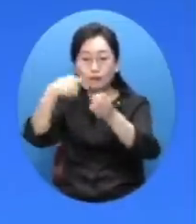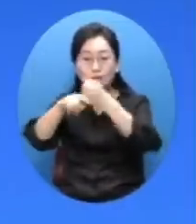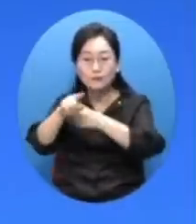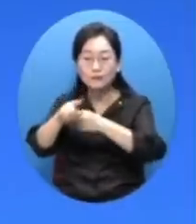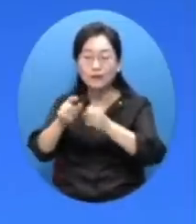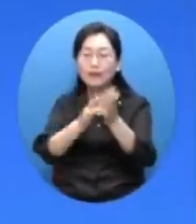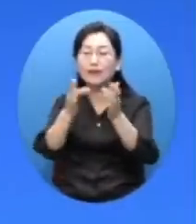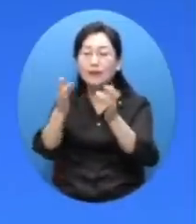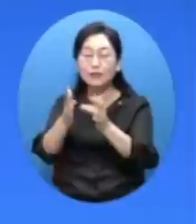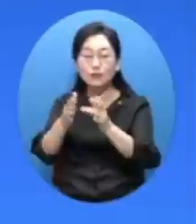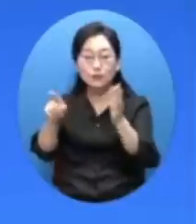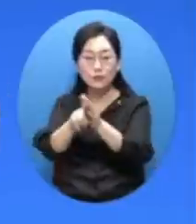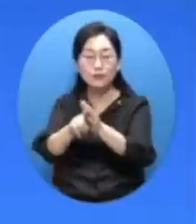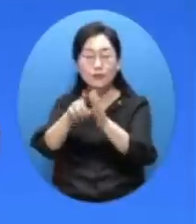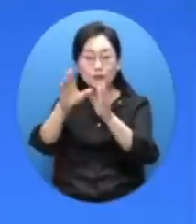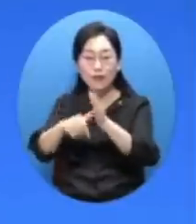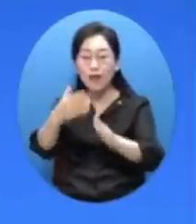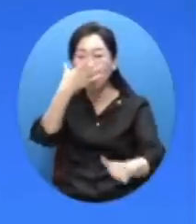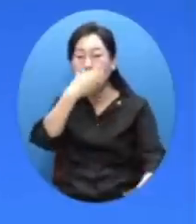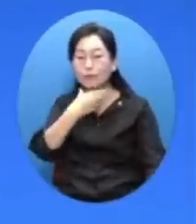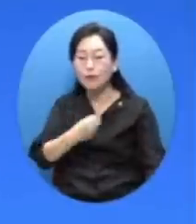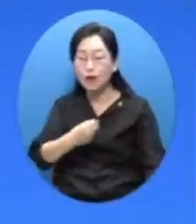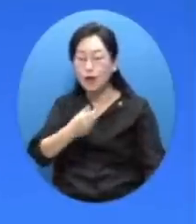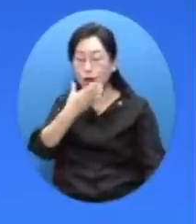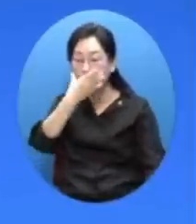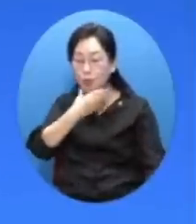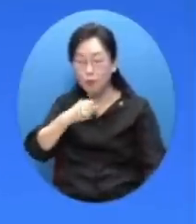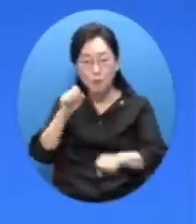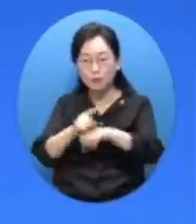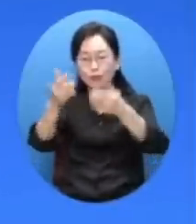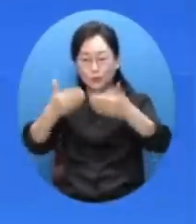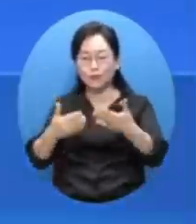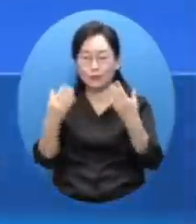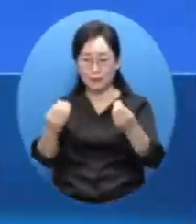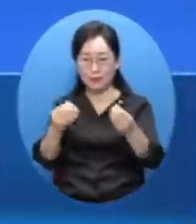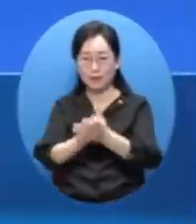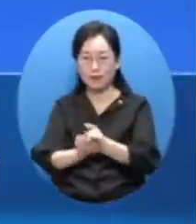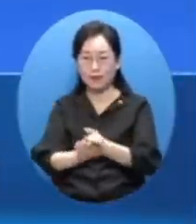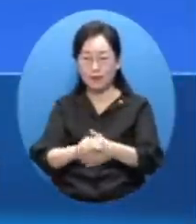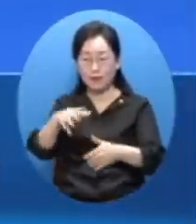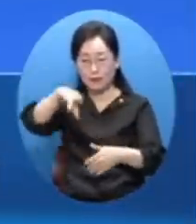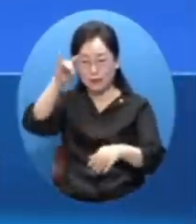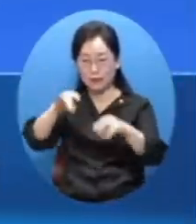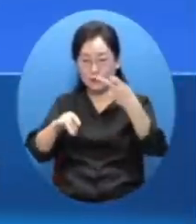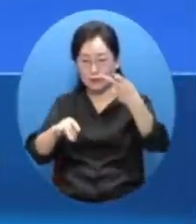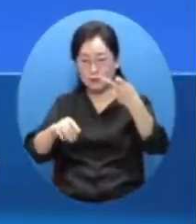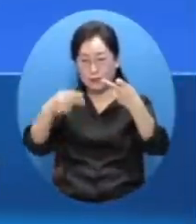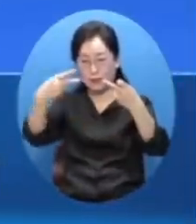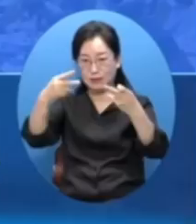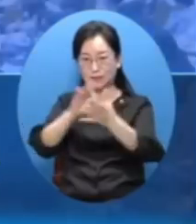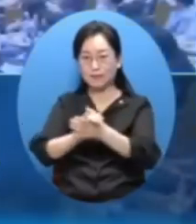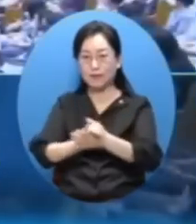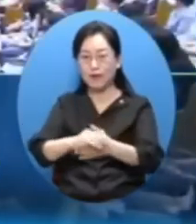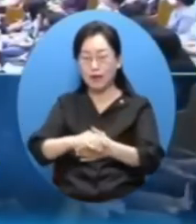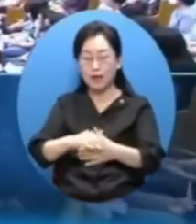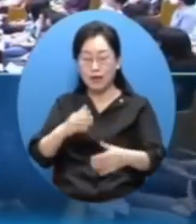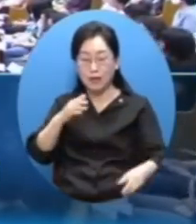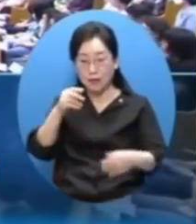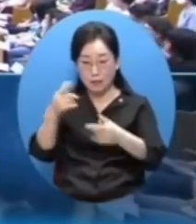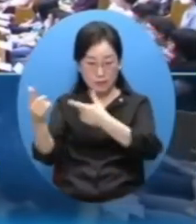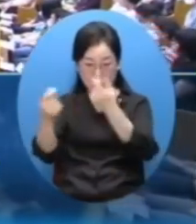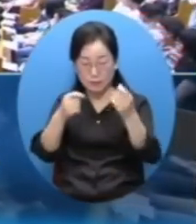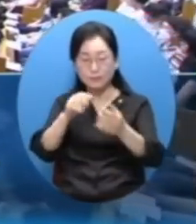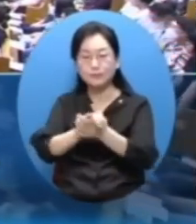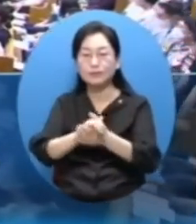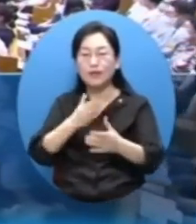믿을 때 아브라함의 복을 우리에게 이미 주셨다는 것을 말씀합니다. 창세기 12장 1절로 3절은 아브라함의 복을 우리에게 말씀하고 있는데 2절 3절이 여기까지 기록되어